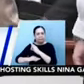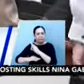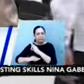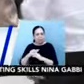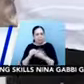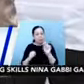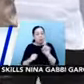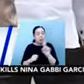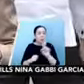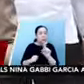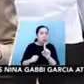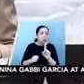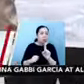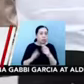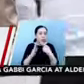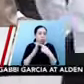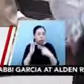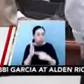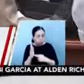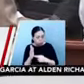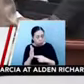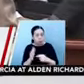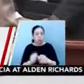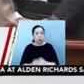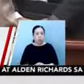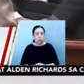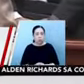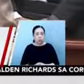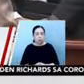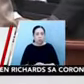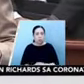exact rule, Mr. President,